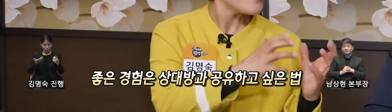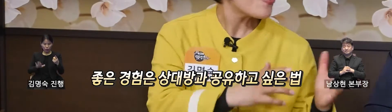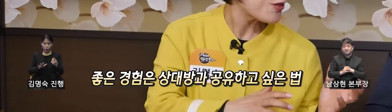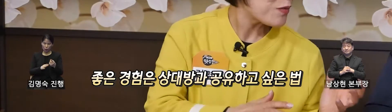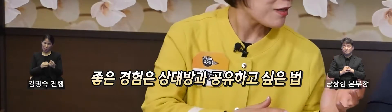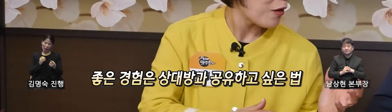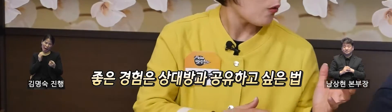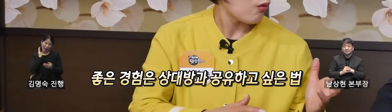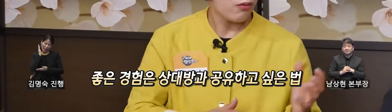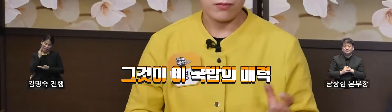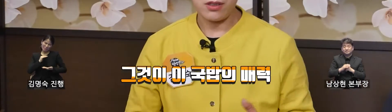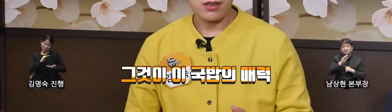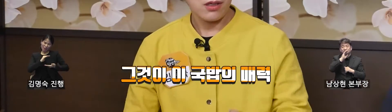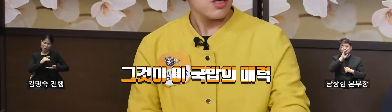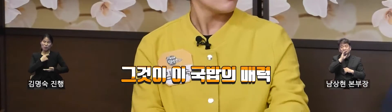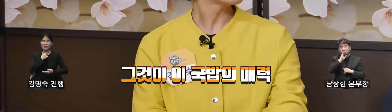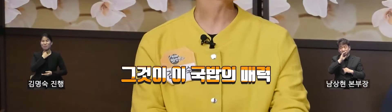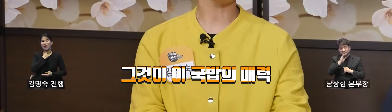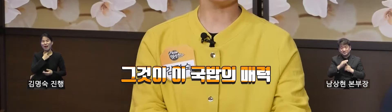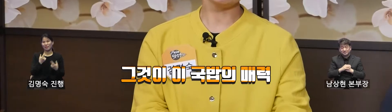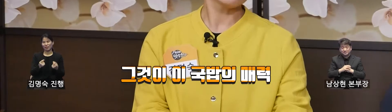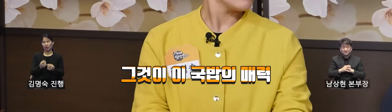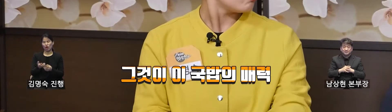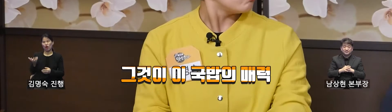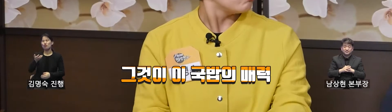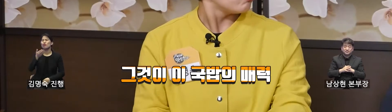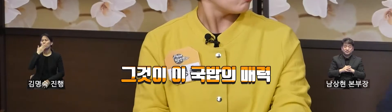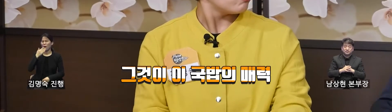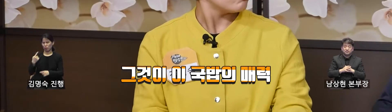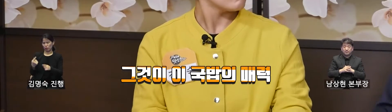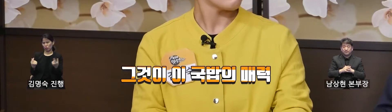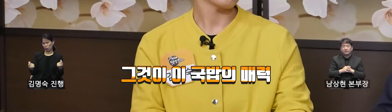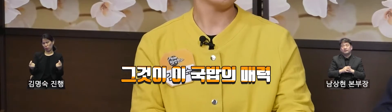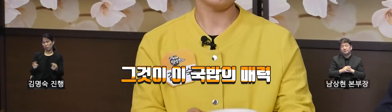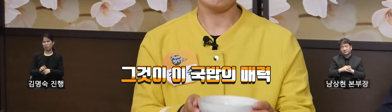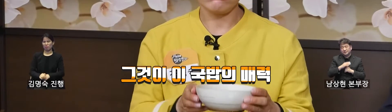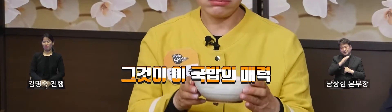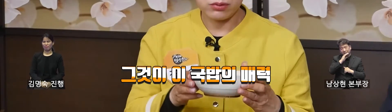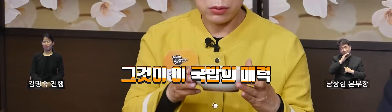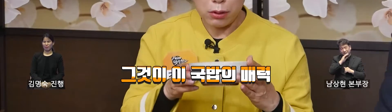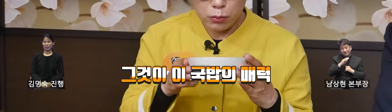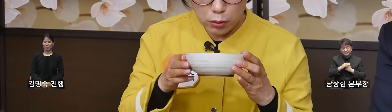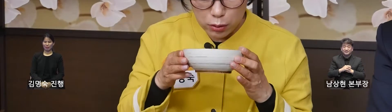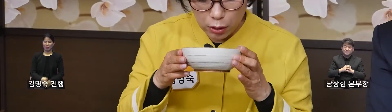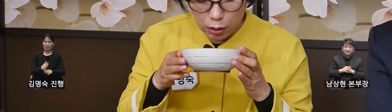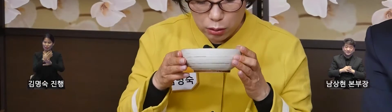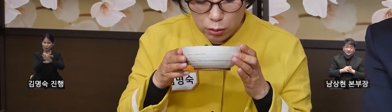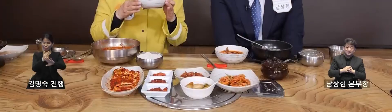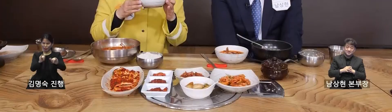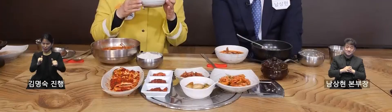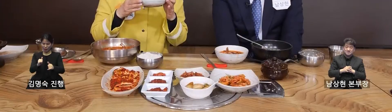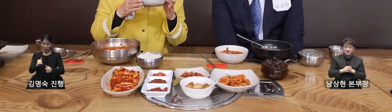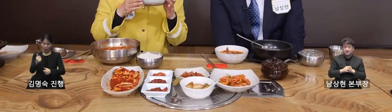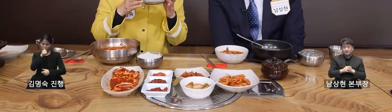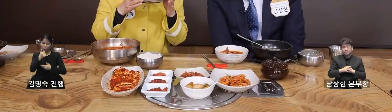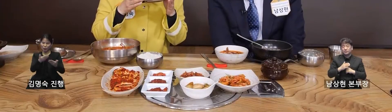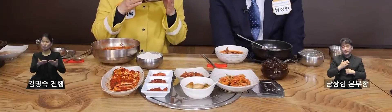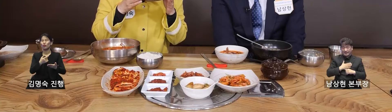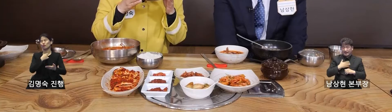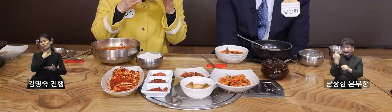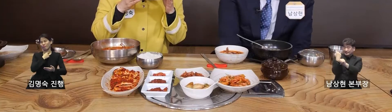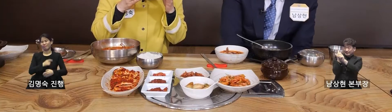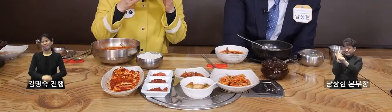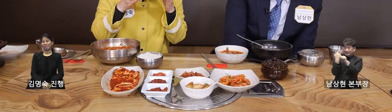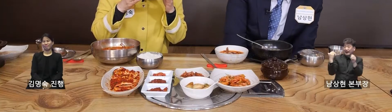막 얘기해주고 싶잖아요. 네. 이 국밥이 그러네요. 그러니까요. 사람들한테 다 얘기해줘. 제가